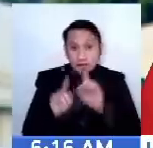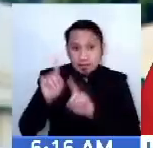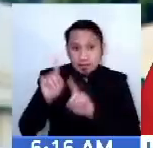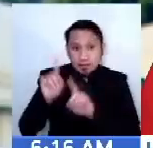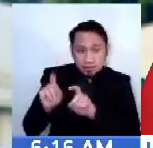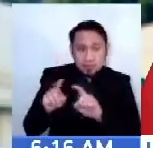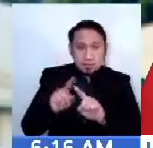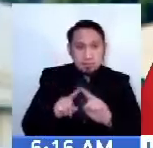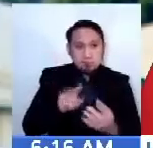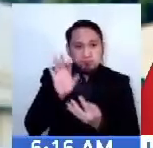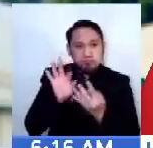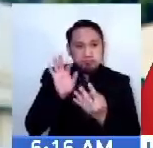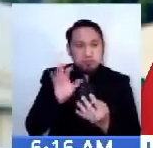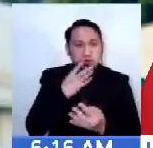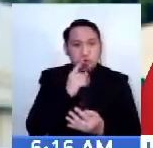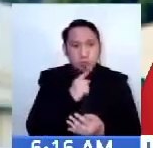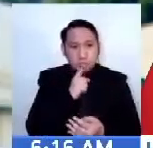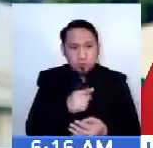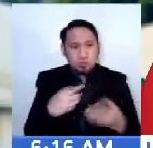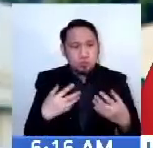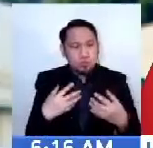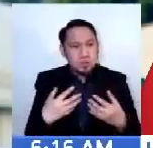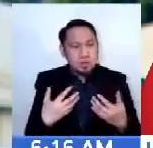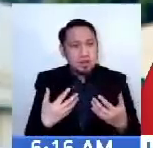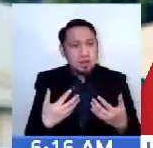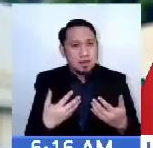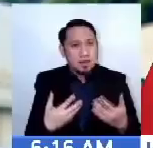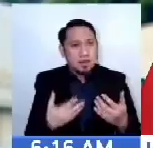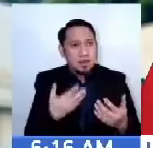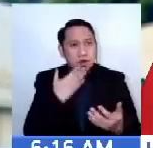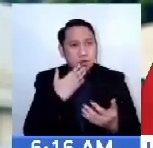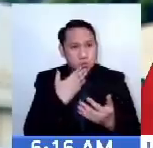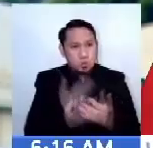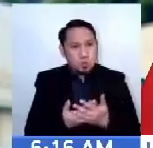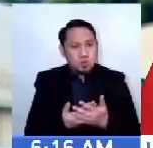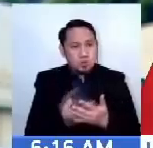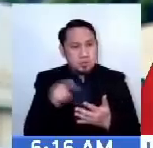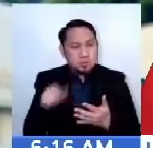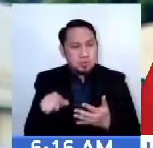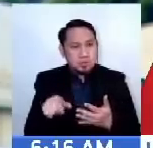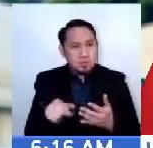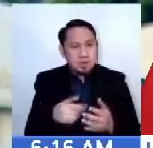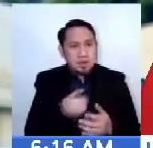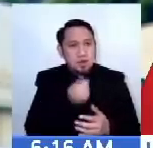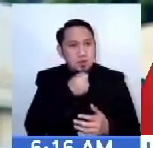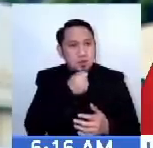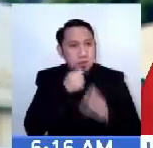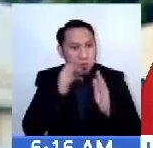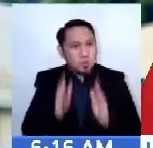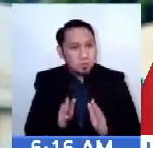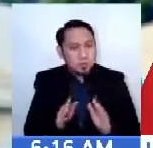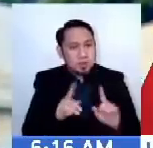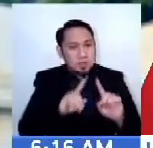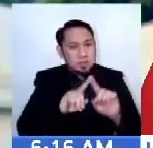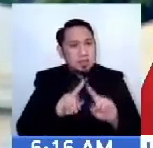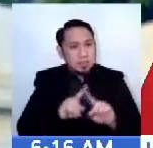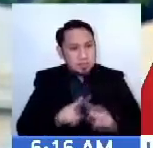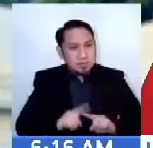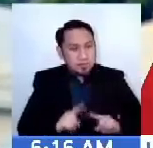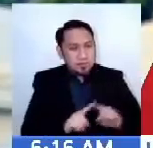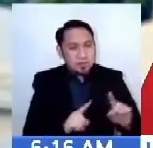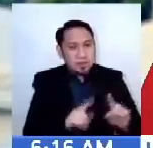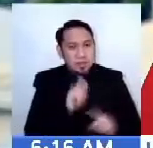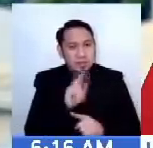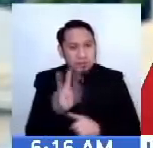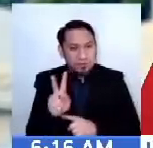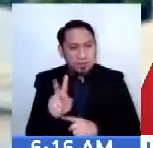at mga magagaling talaga na mga anchors ng iba't ibang istasyon. Opo. Isa na lang po, bukas may nakaamba na namang